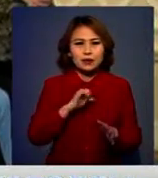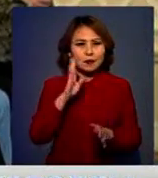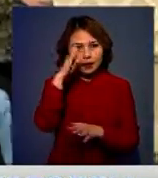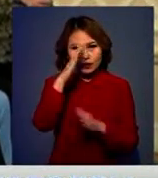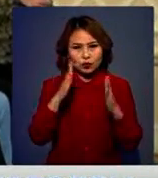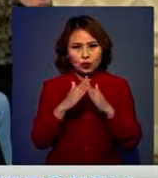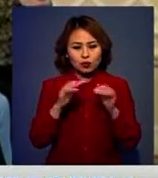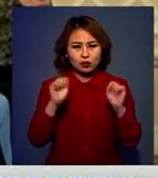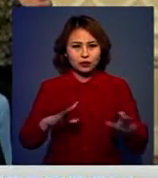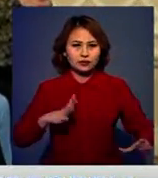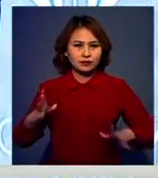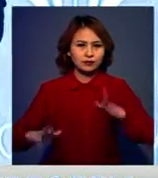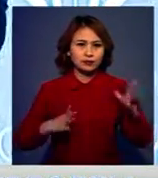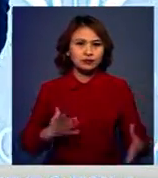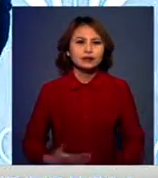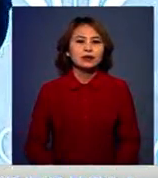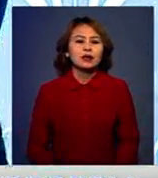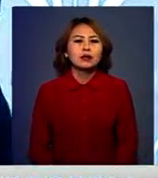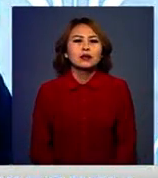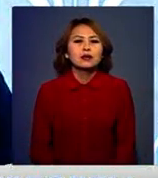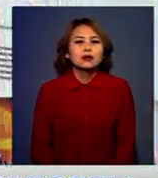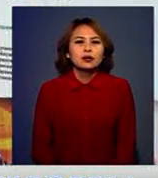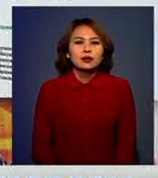балаларын үйде жаттықтыра алады.